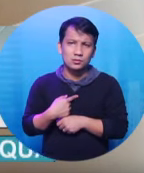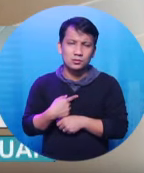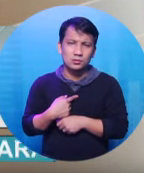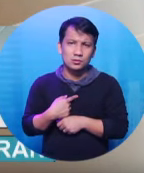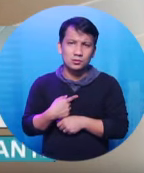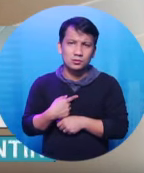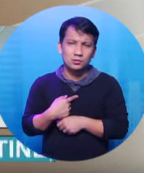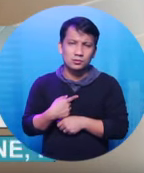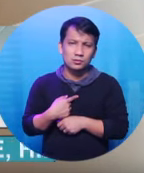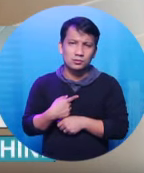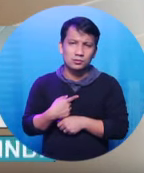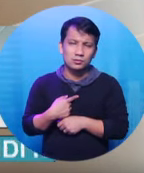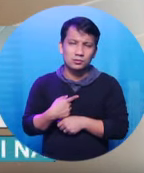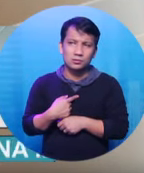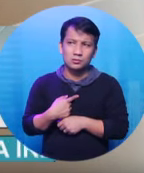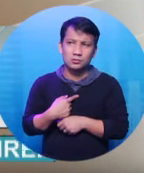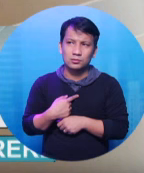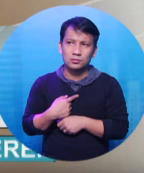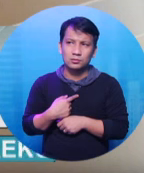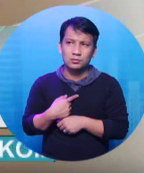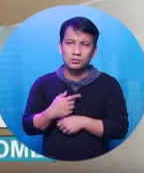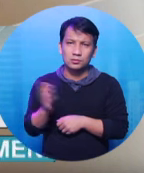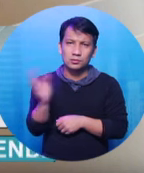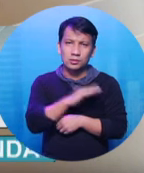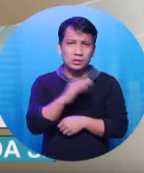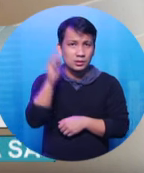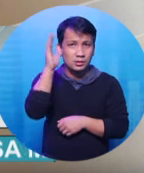you had some bad moments. And Carla,